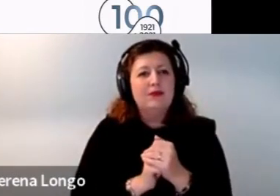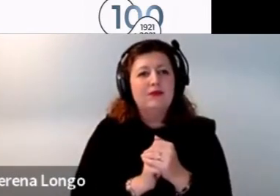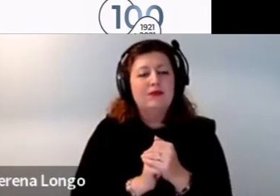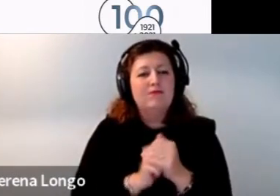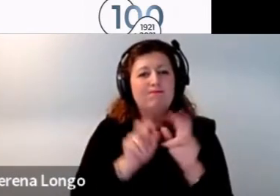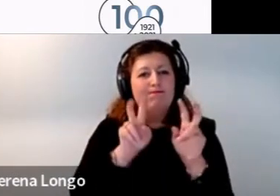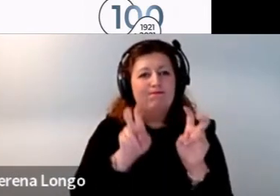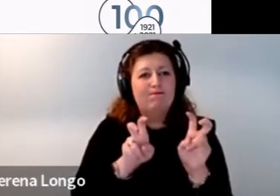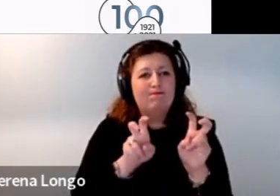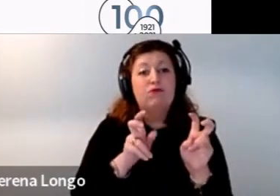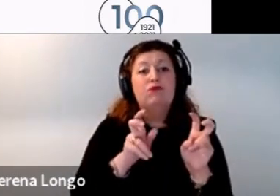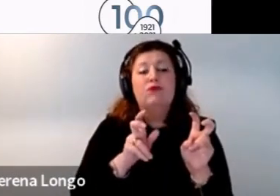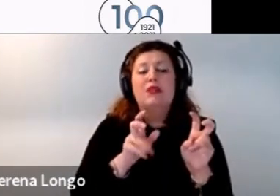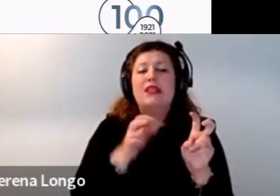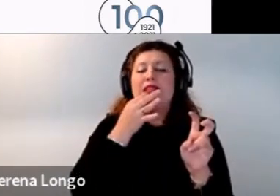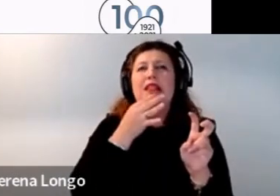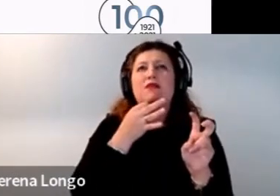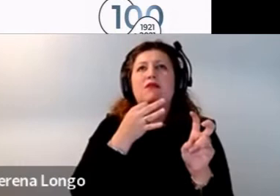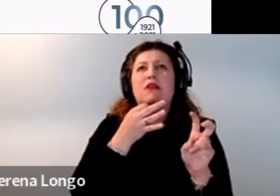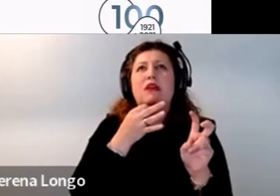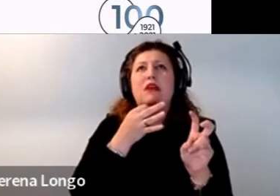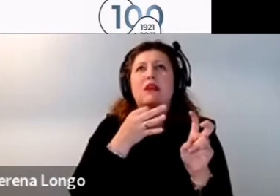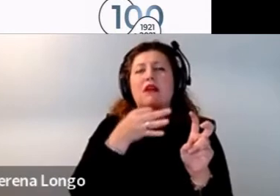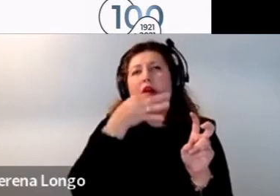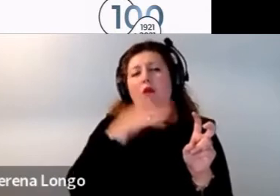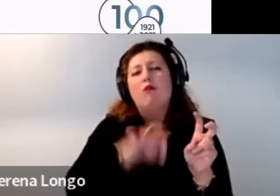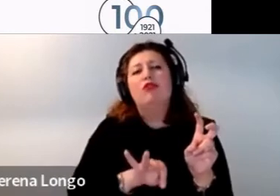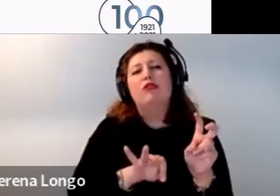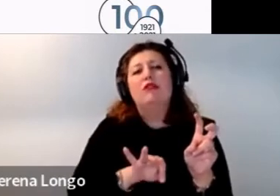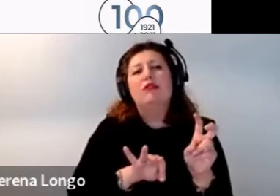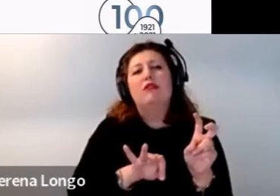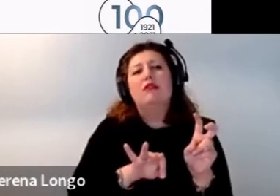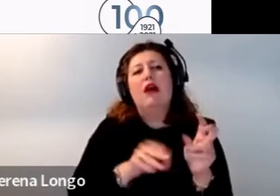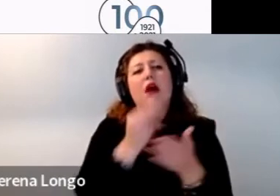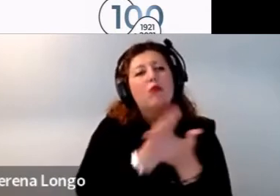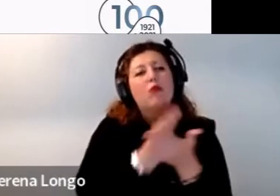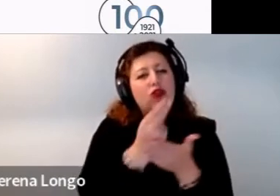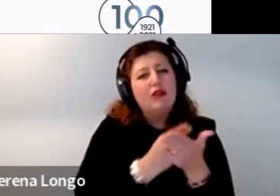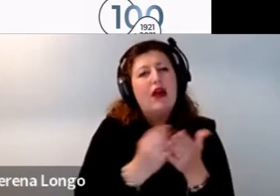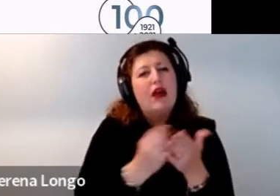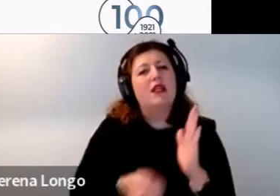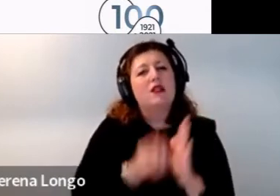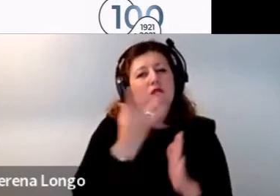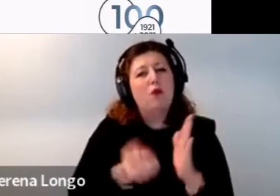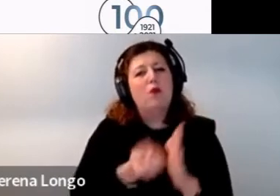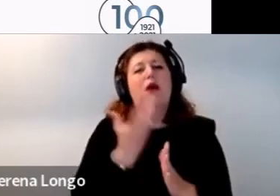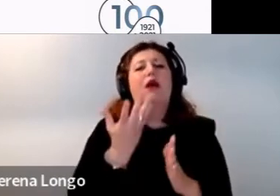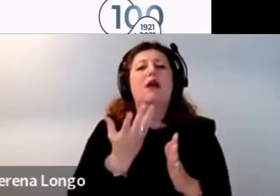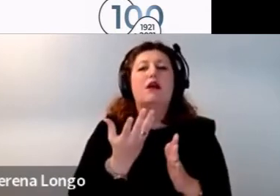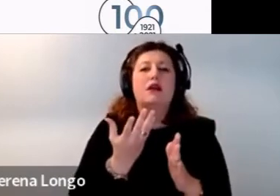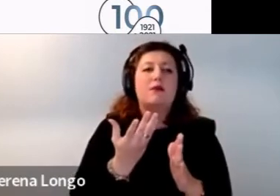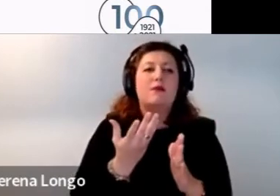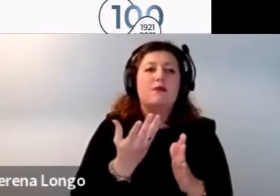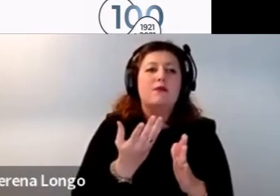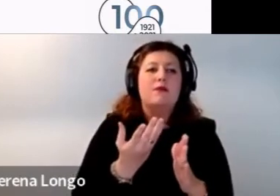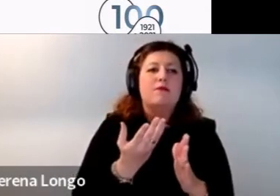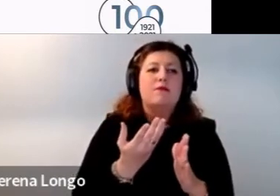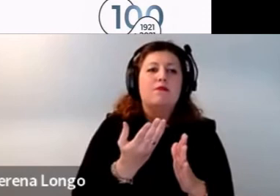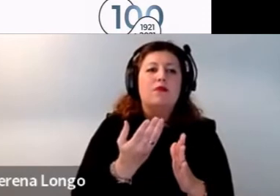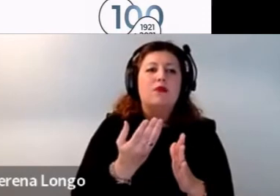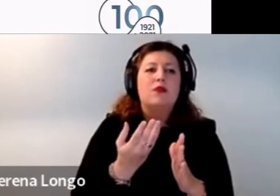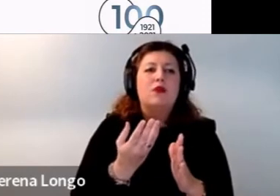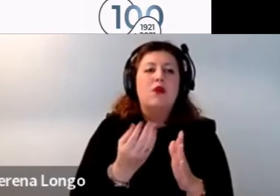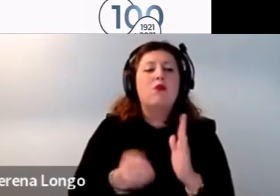specifica i requisiti di conoscenza fondamentali per progettare, sviluppare e fornire prodotti, beni e